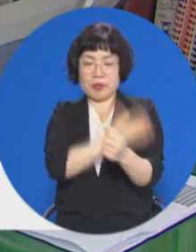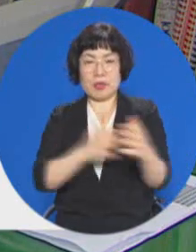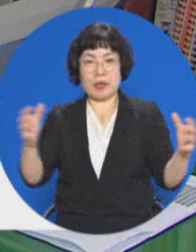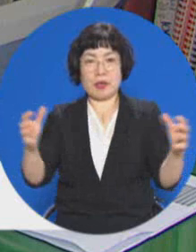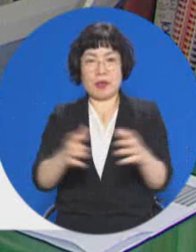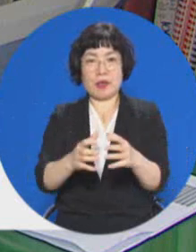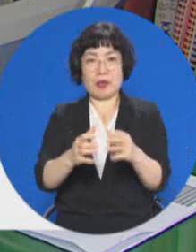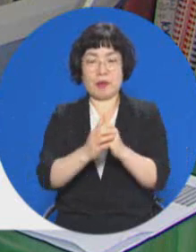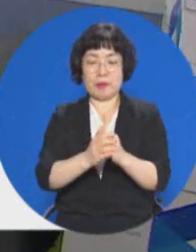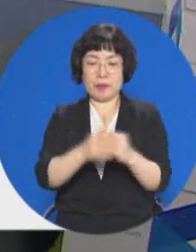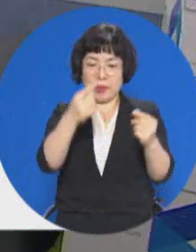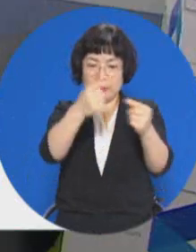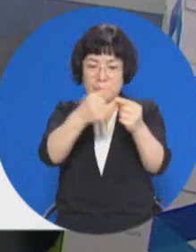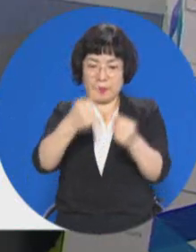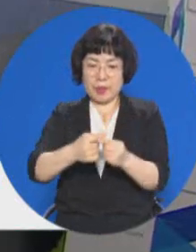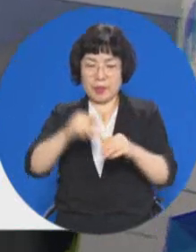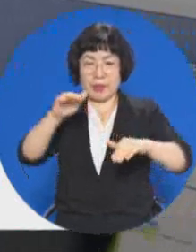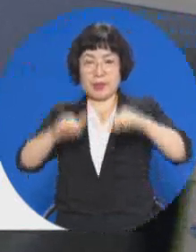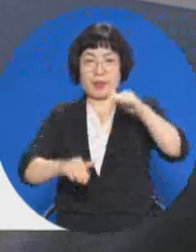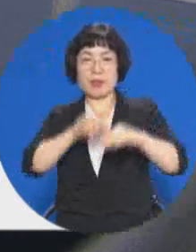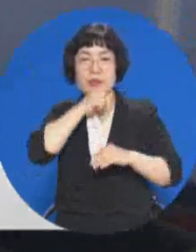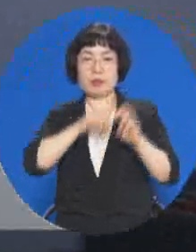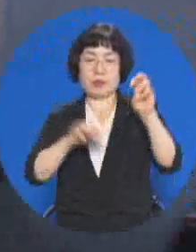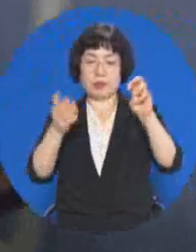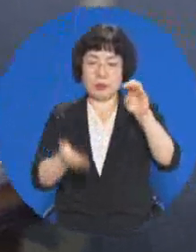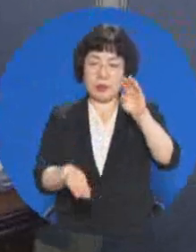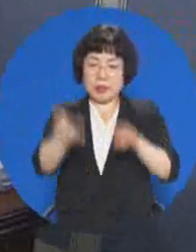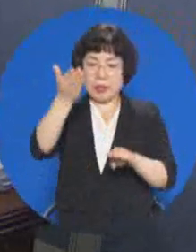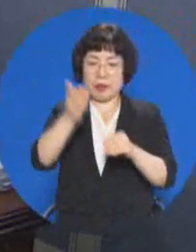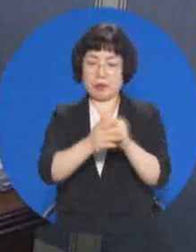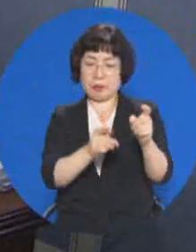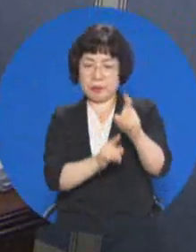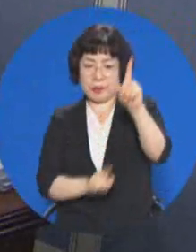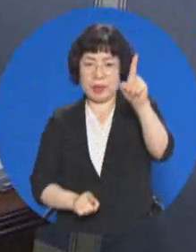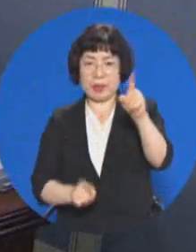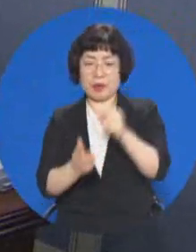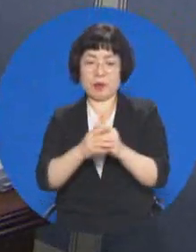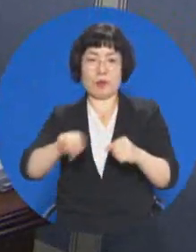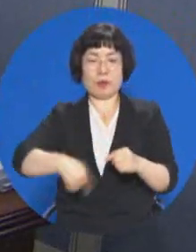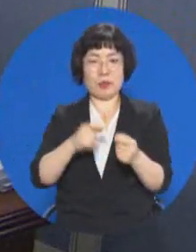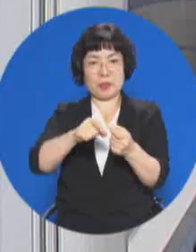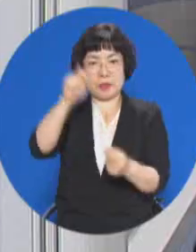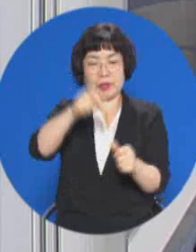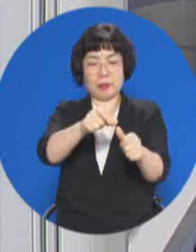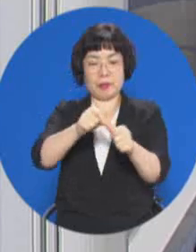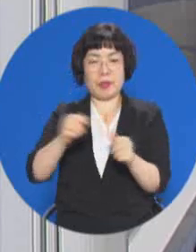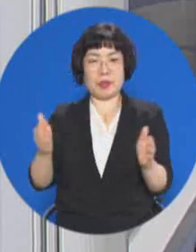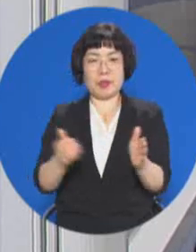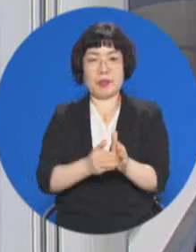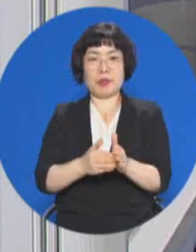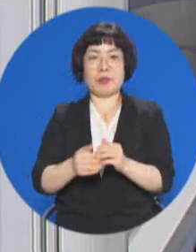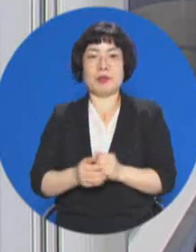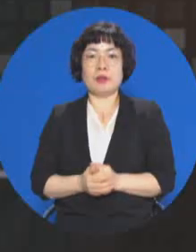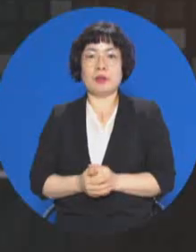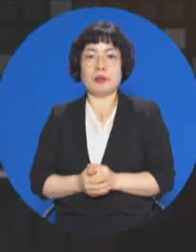종합해서 1, 2위 간 격차가 총점 30점 이상 벌어지면 단수 후보자로 선정합니다.